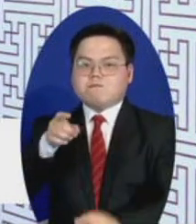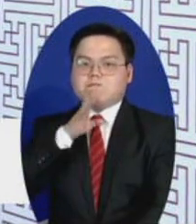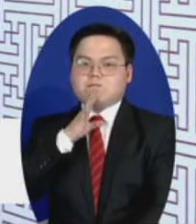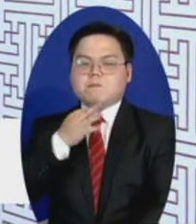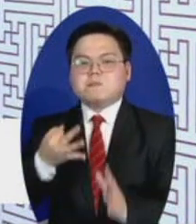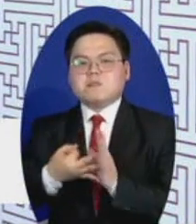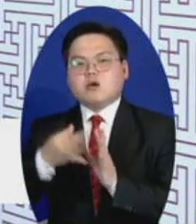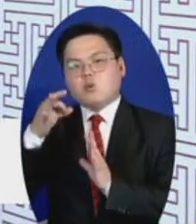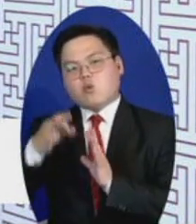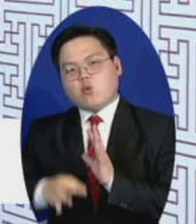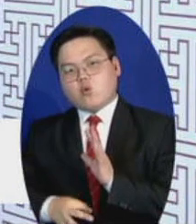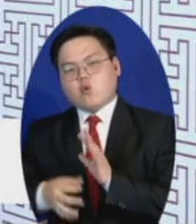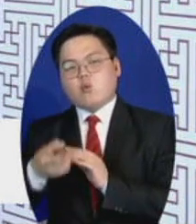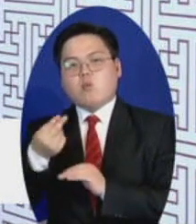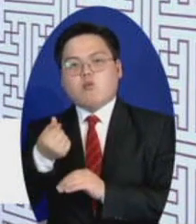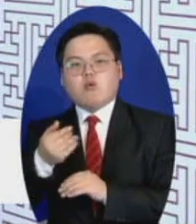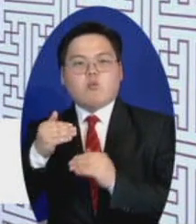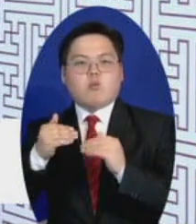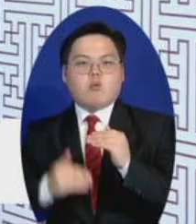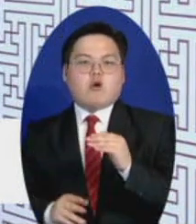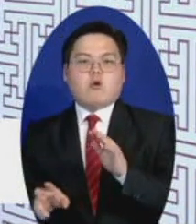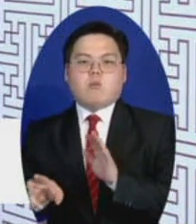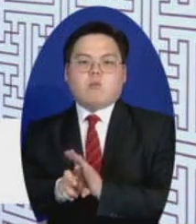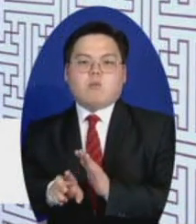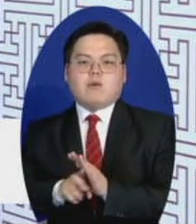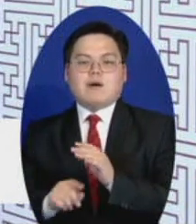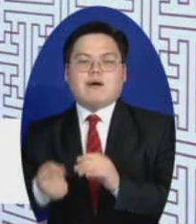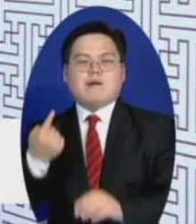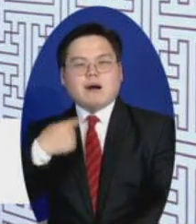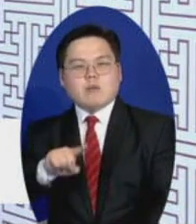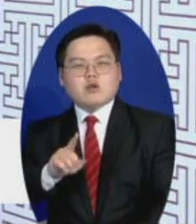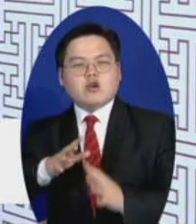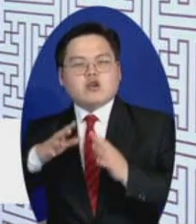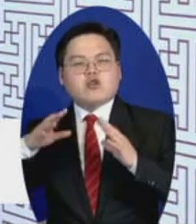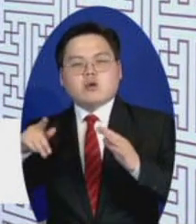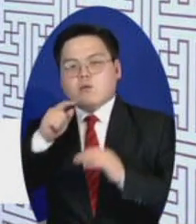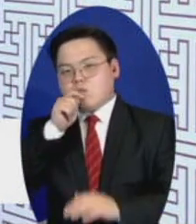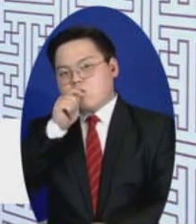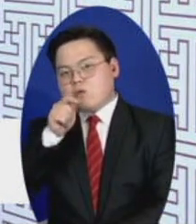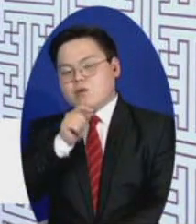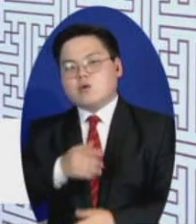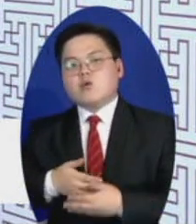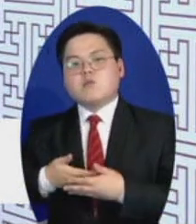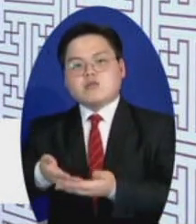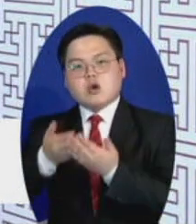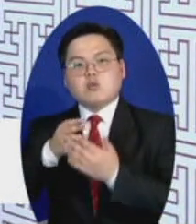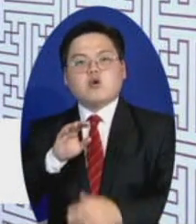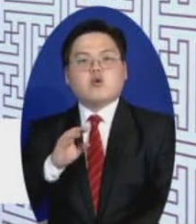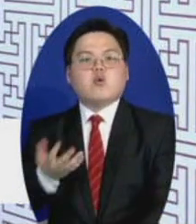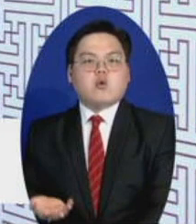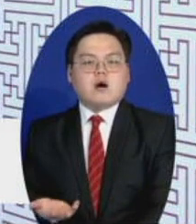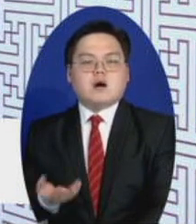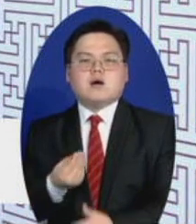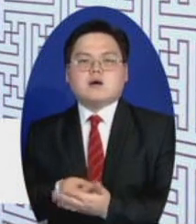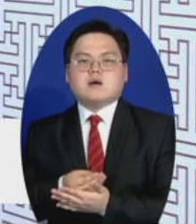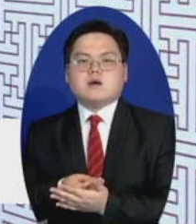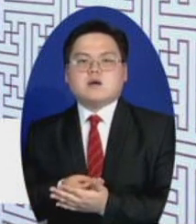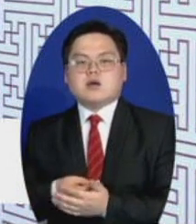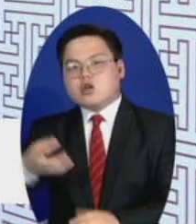нэг 8% үн буурах боломж байгаа. За, хамгийн одоо том хөнгөл чөлөөлт бол бид нар яахарах байхгүй